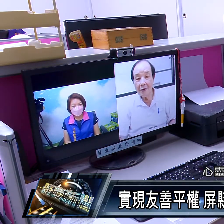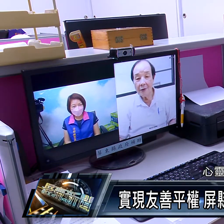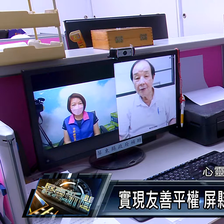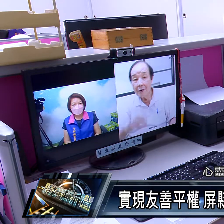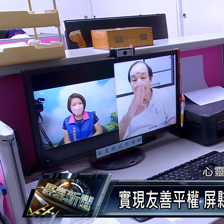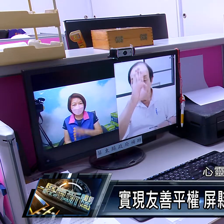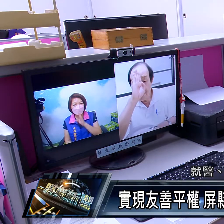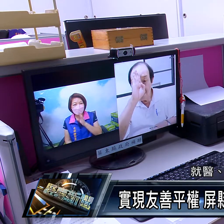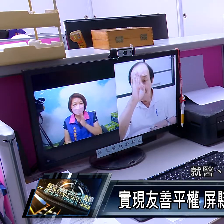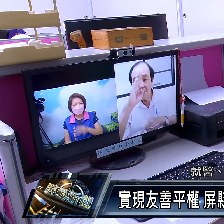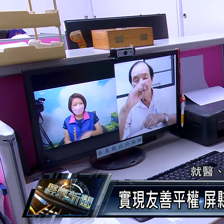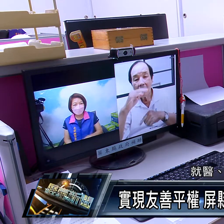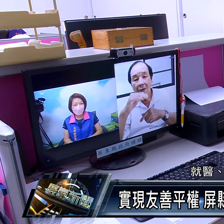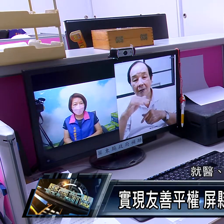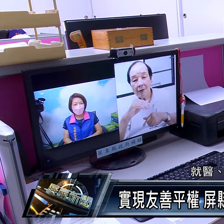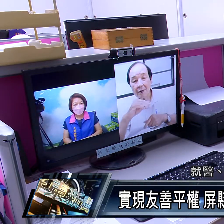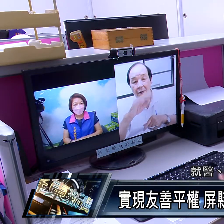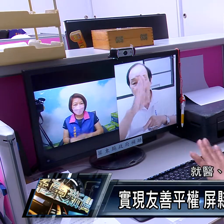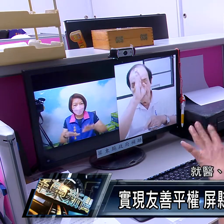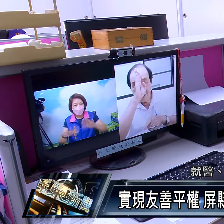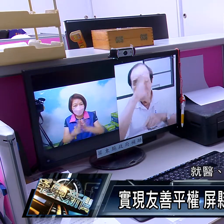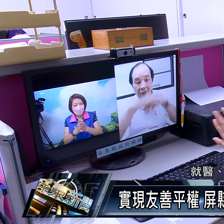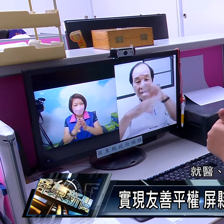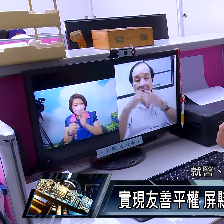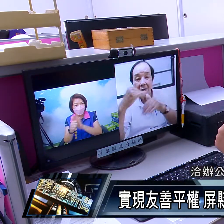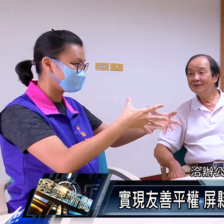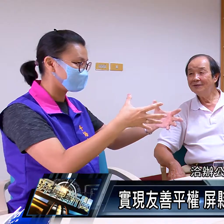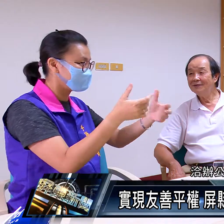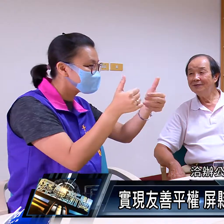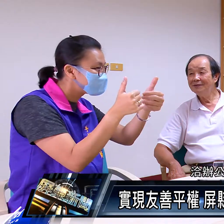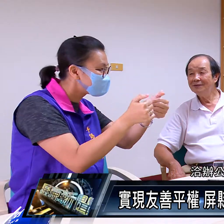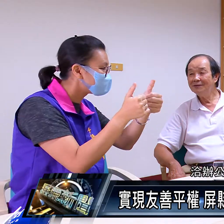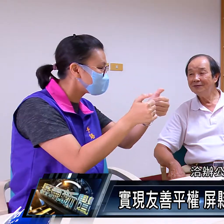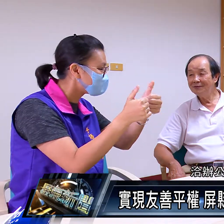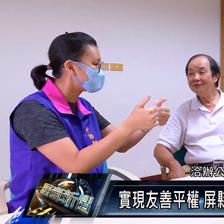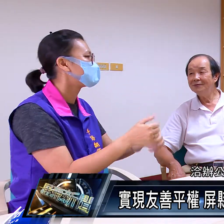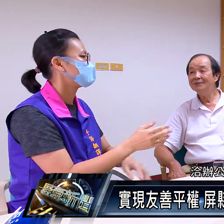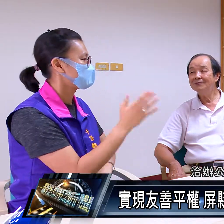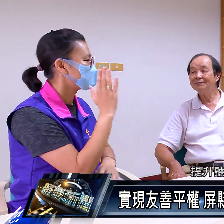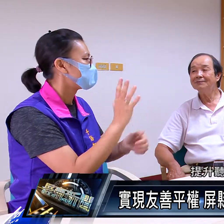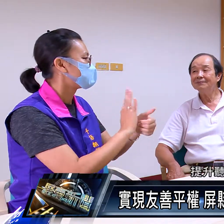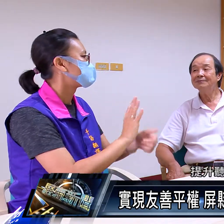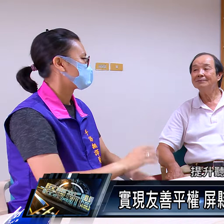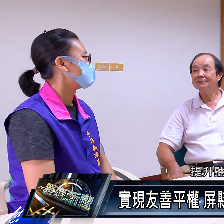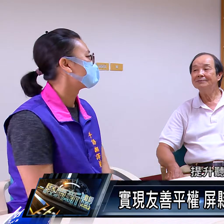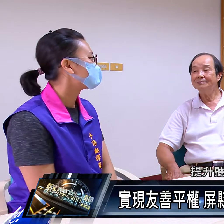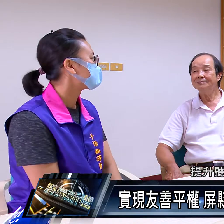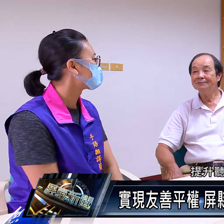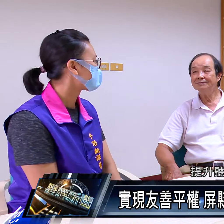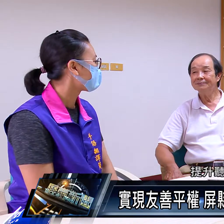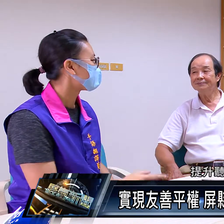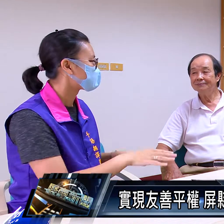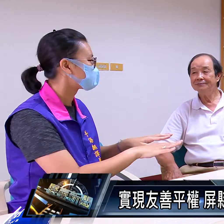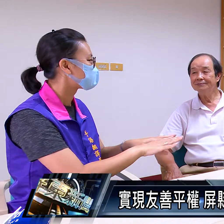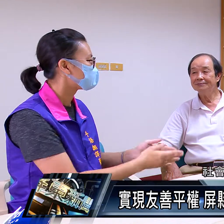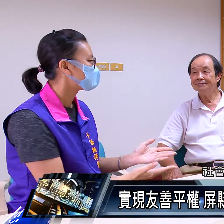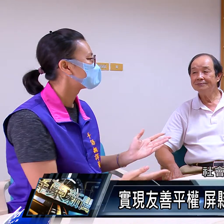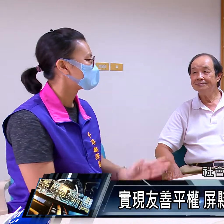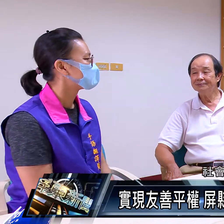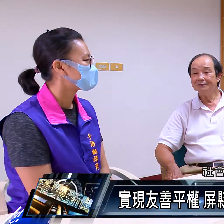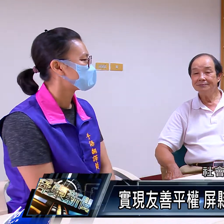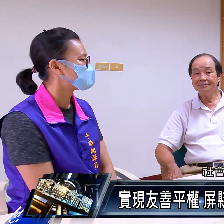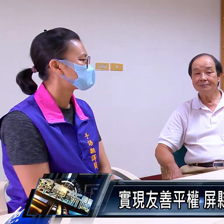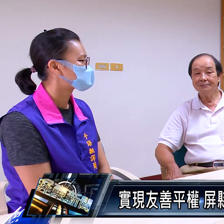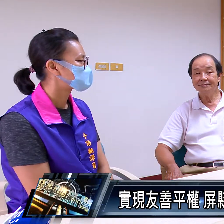心灵成长课程、就医、就学、就业、洽办公务都能申请，提升听语障者的社会参与